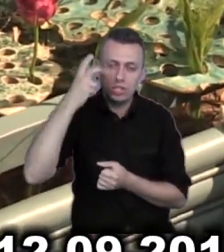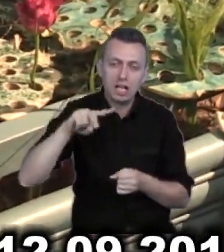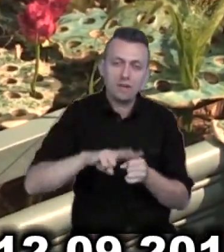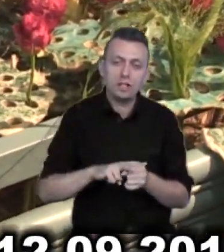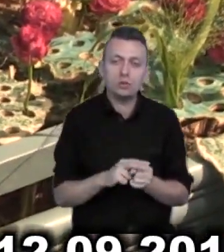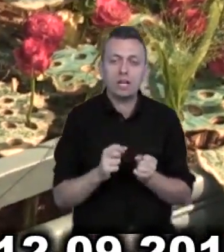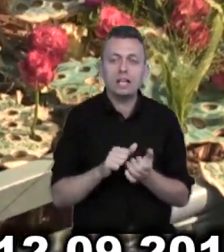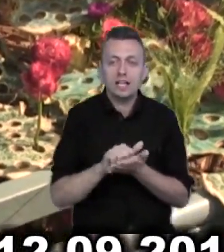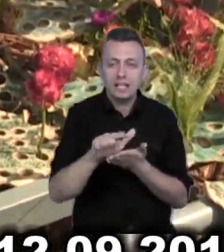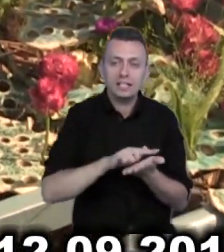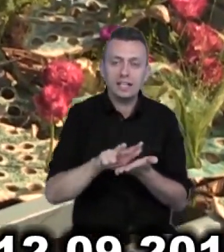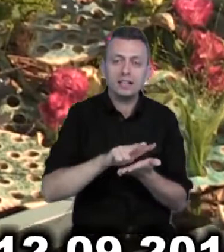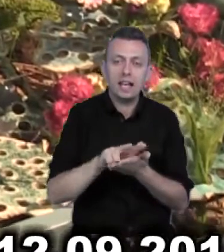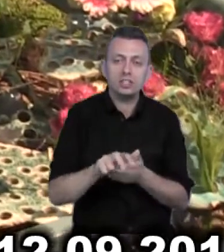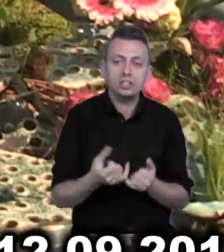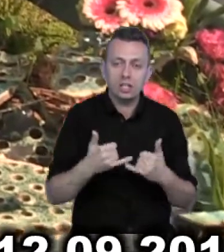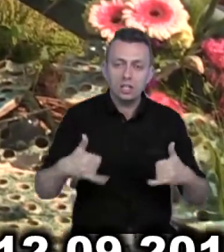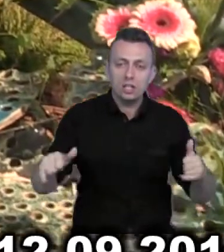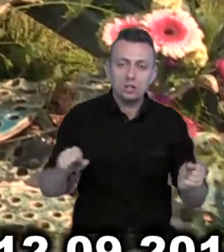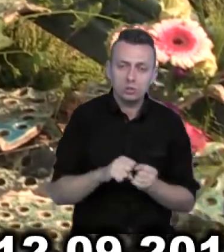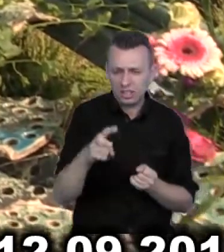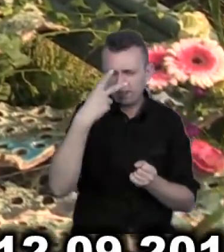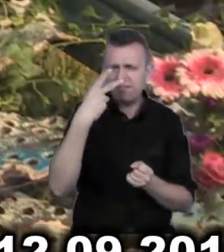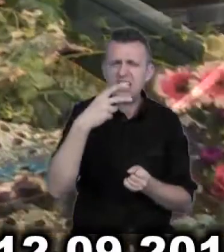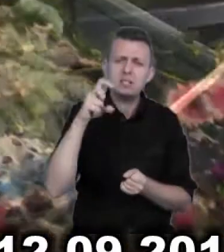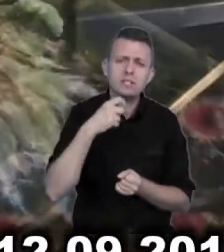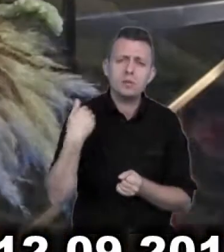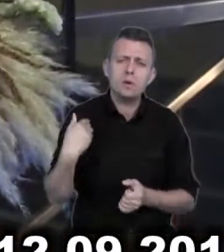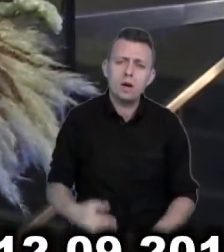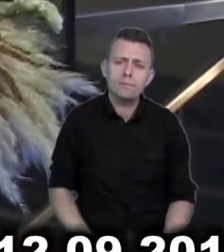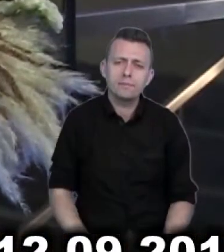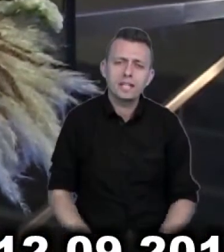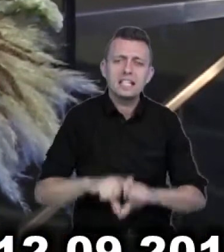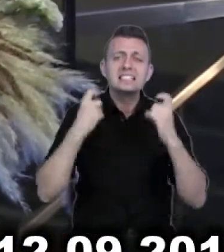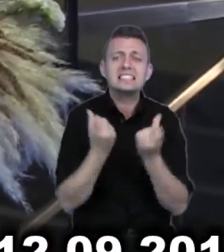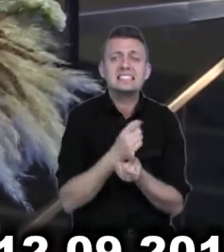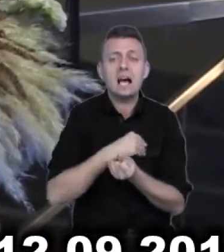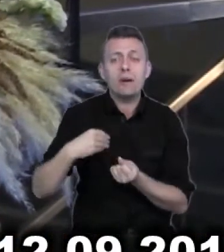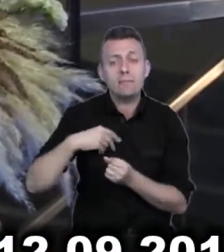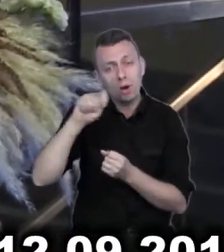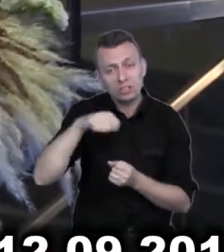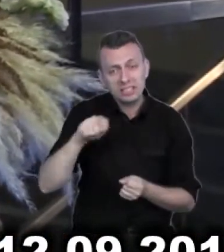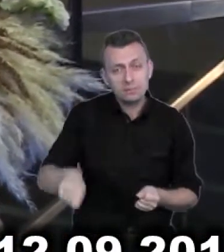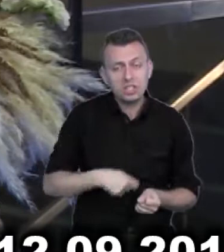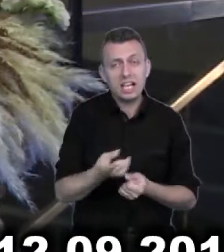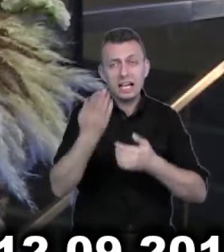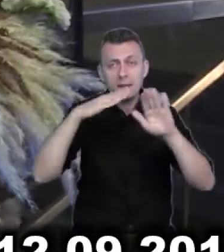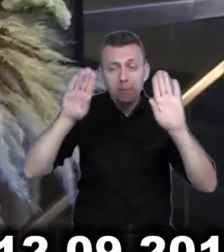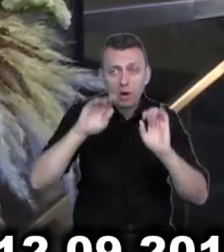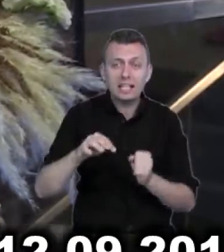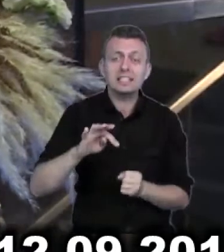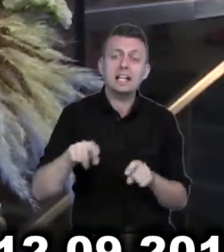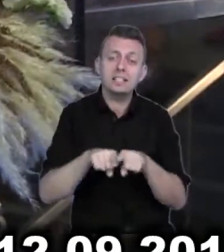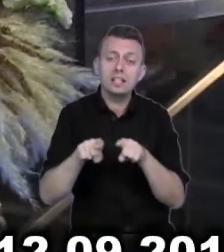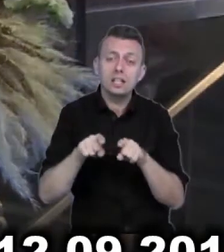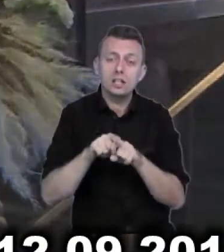się kilkanaście obiektów floralnych autorstwa mistrzów florystyki z całej Polski. Floryści zaprezentowali także stroje stworzone w całości z roślin,